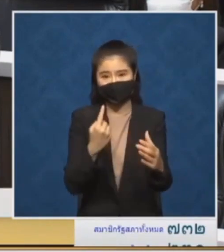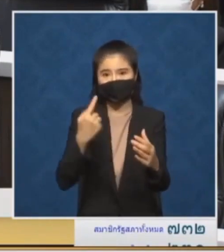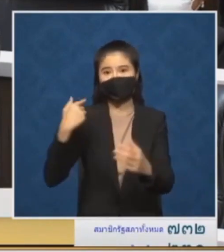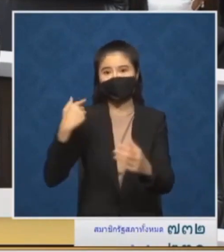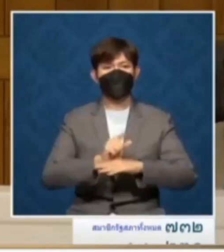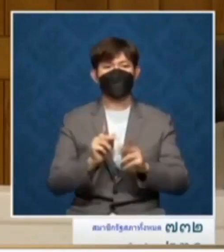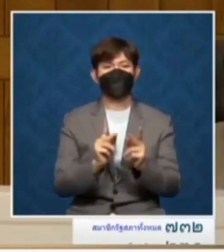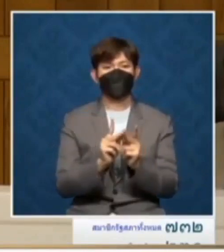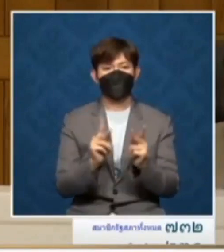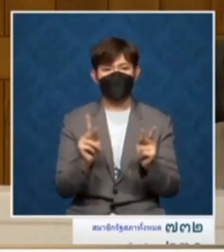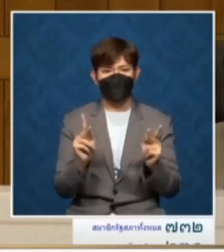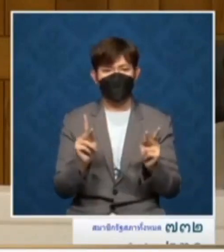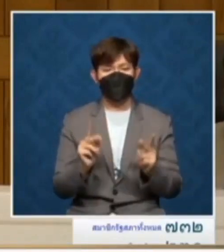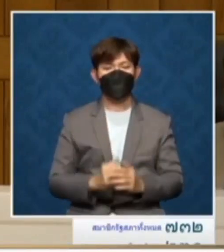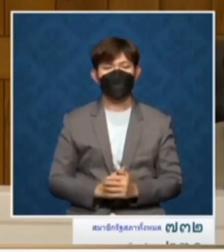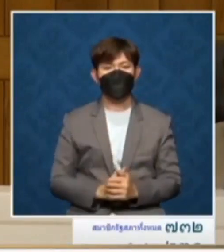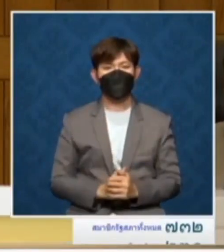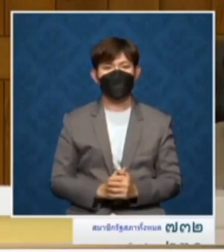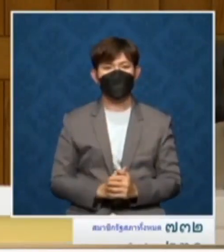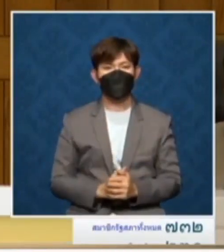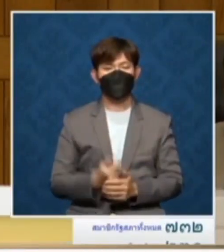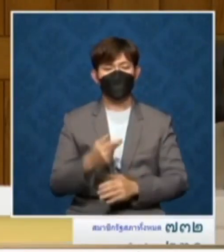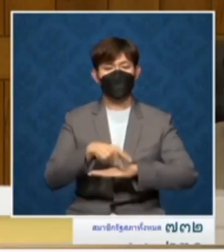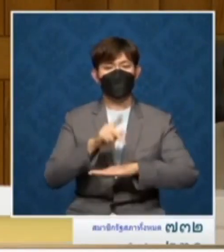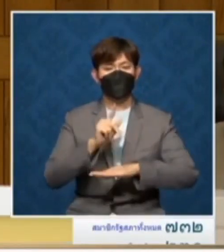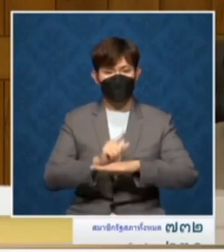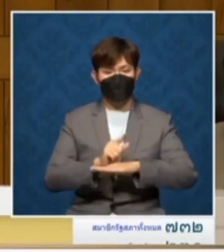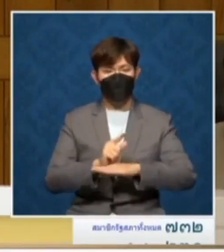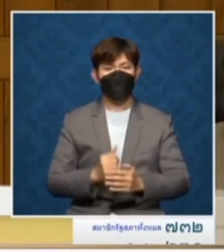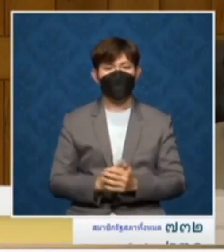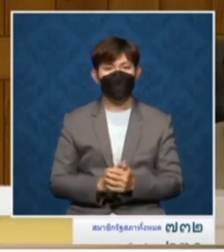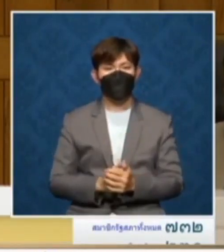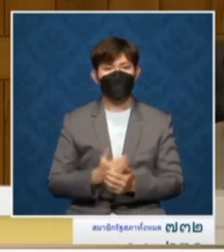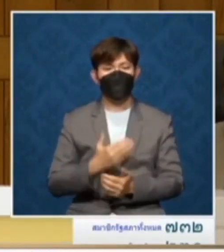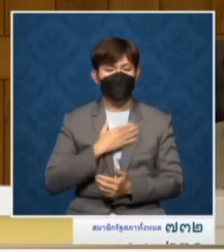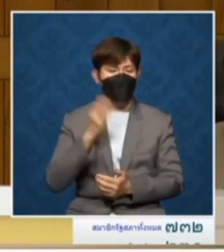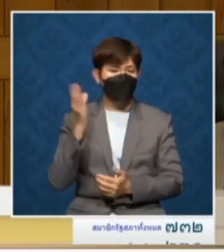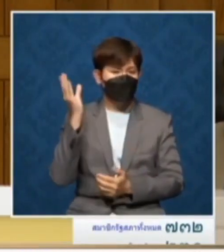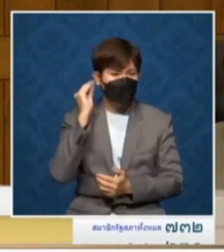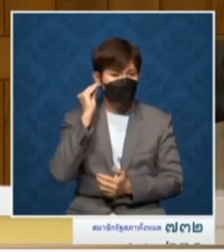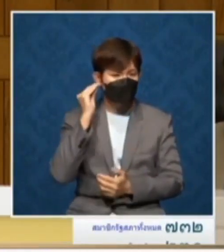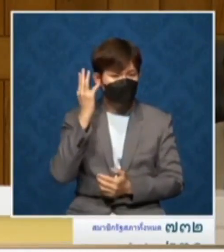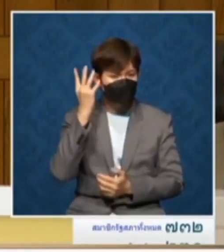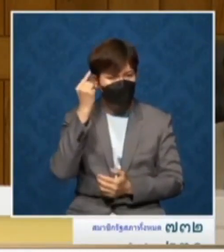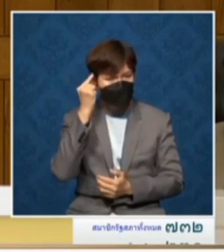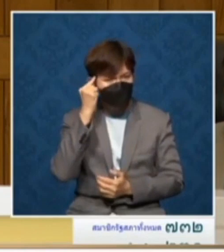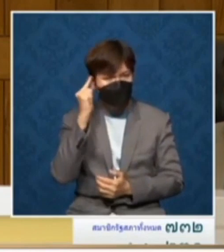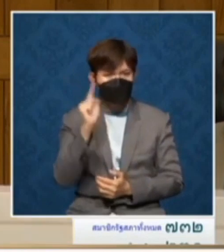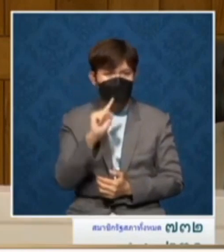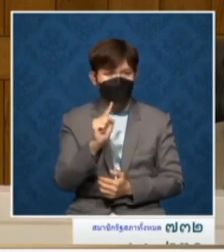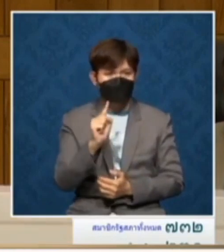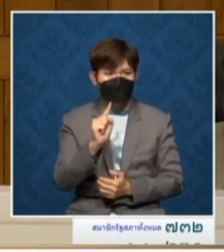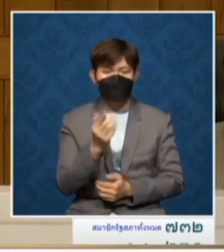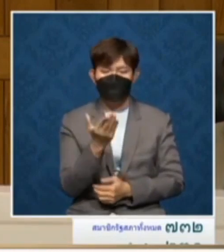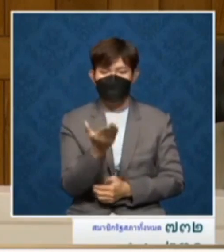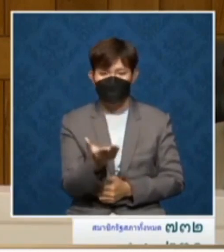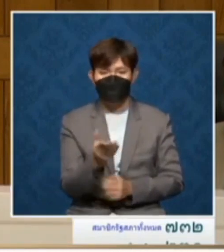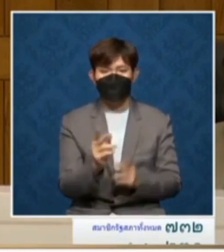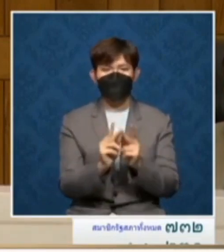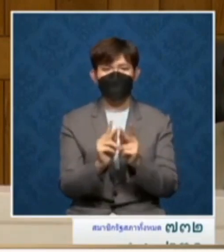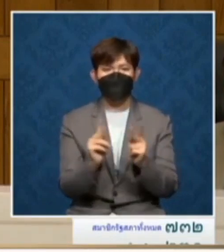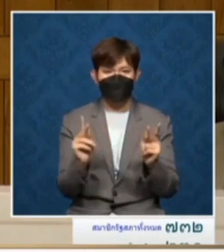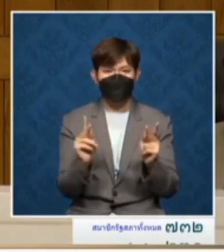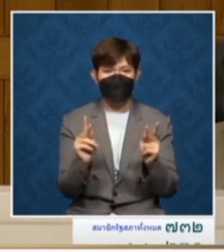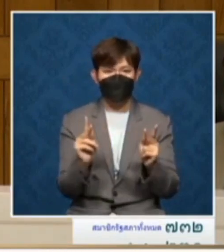นแล้วก็ยืนยันเนื้อหาที่เสนอต่อที่ประชุมและให้ลงมติโดยสรุปเห็นด้วย476นะครับไม่เห็นด้วย70งดออกเ